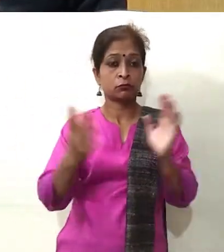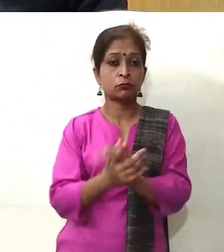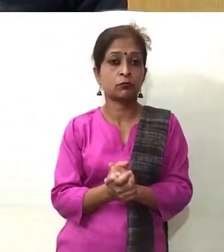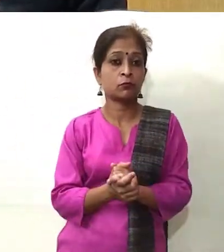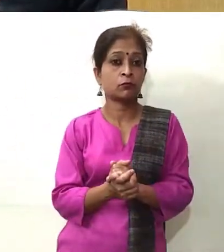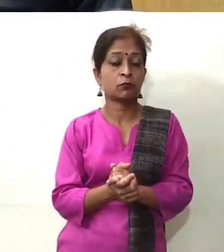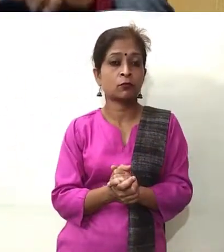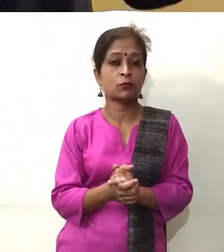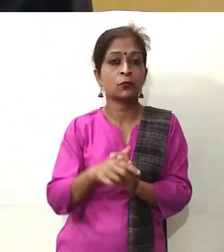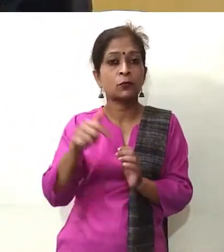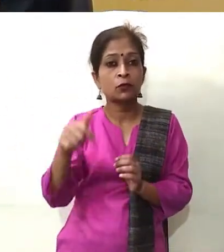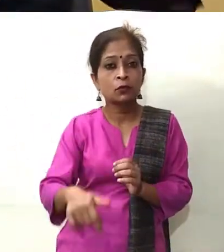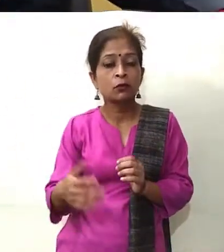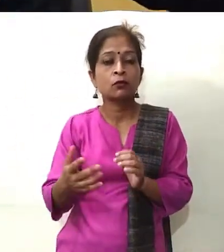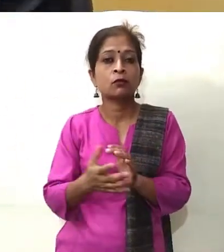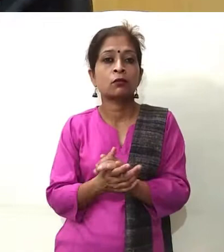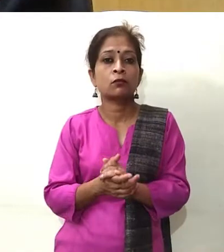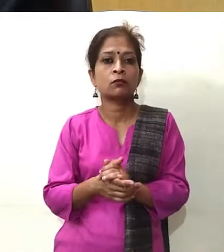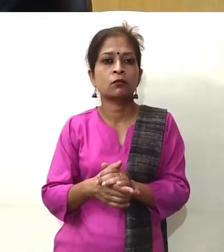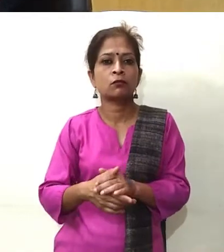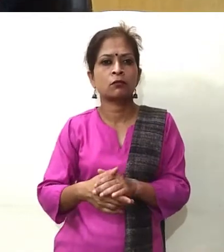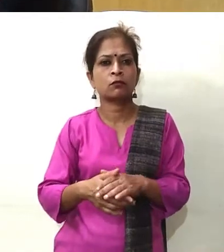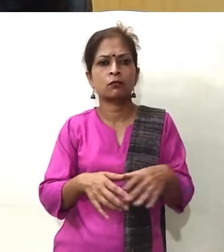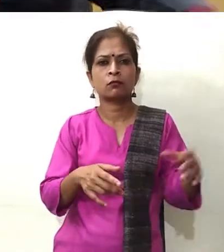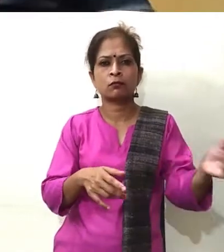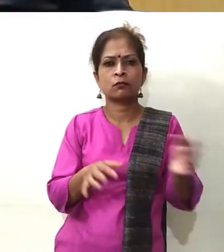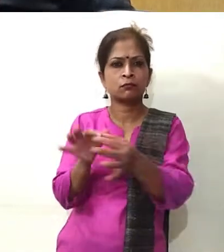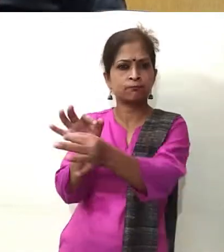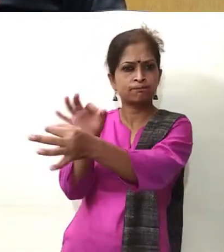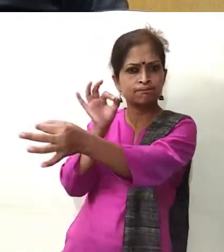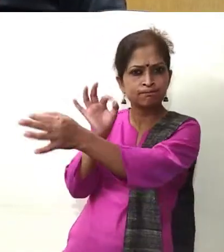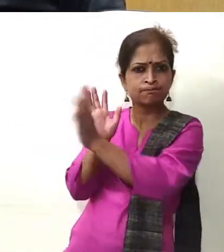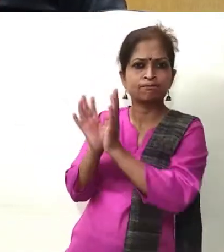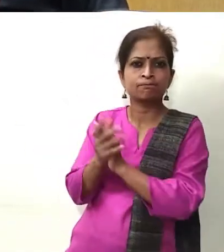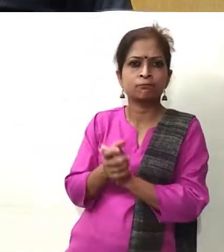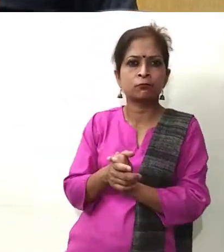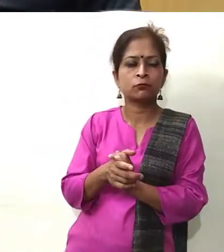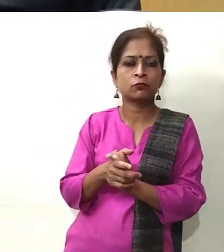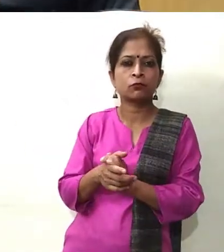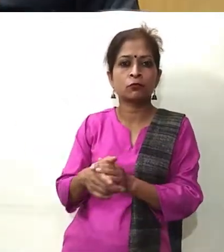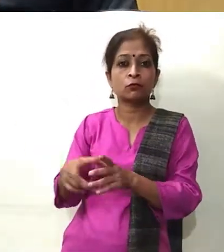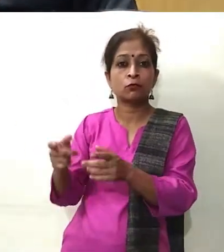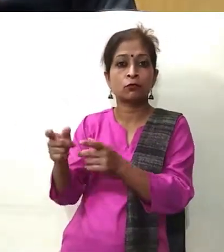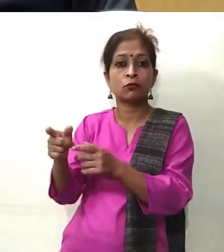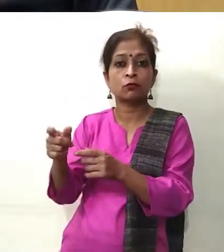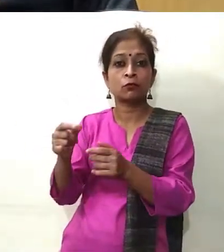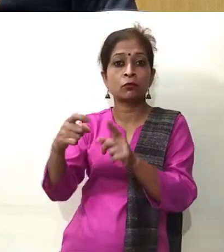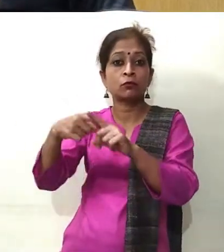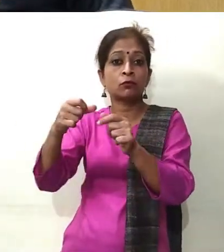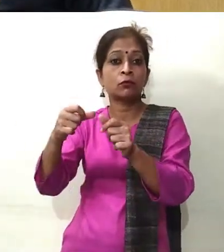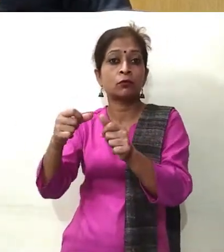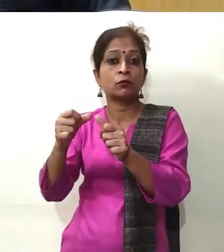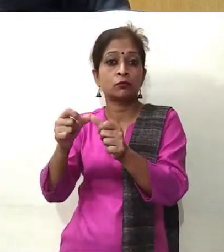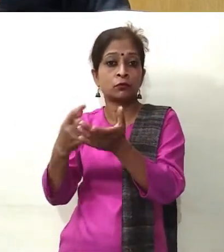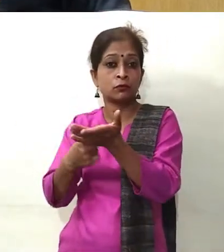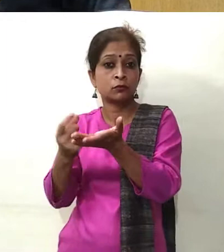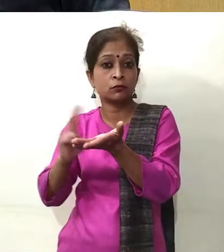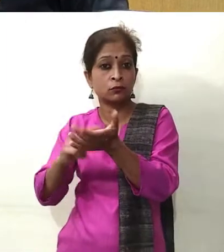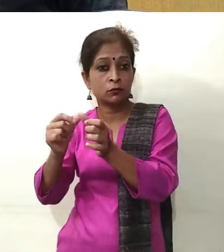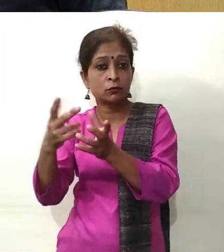और अर्जुन मंत्रित करता है और एक बाण चलाता है, जो कि जाके कर्ण के रथ में लगता था। अच्छा। और लगभग